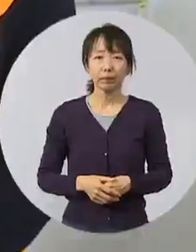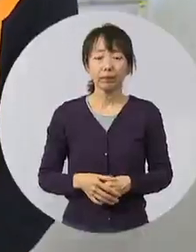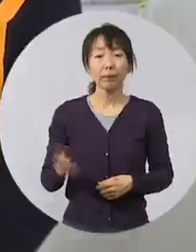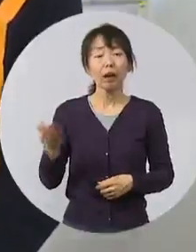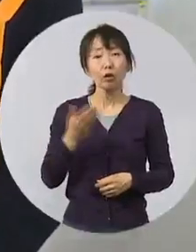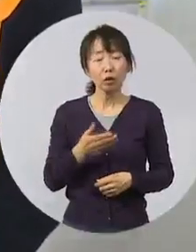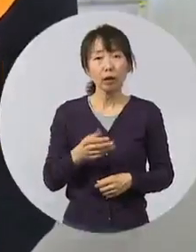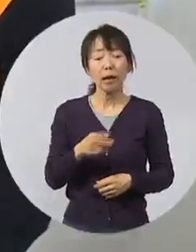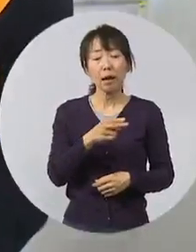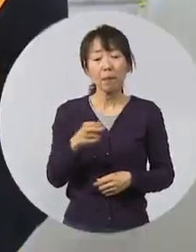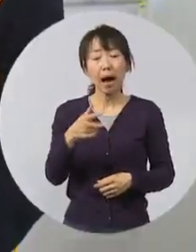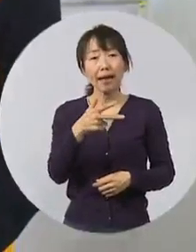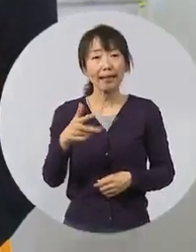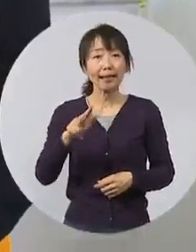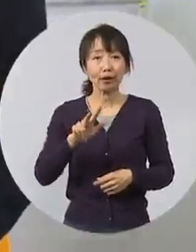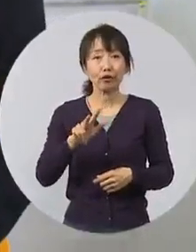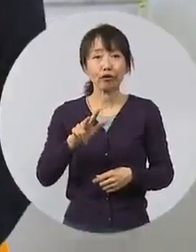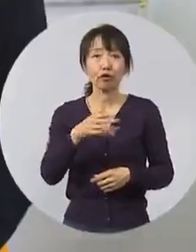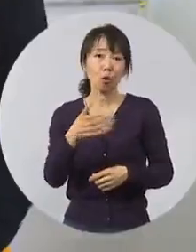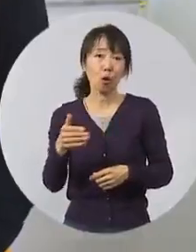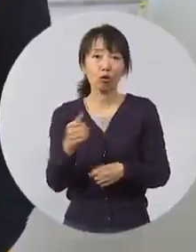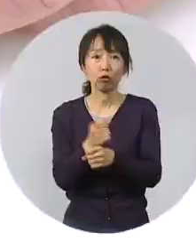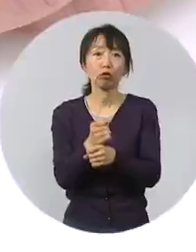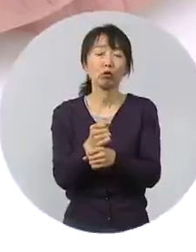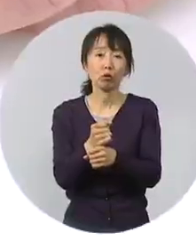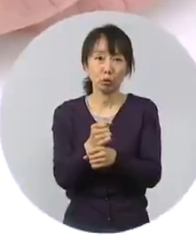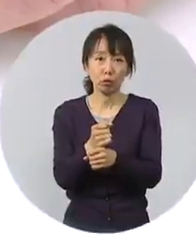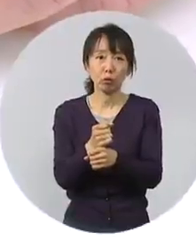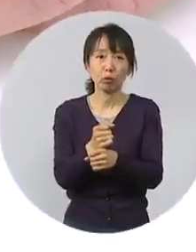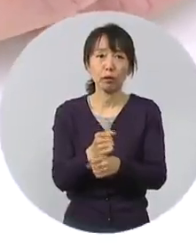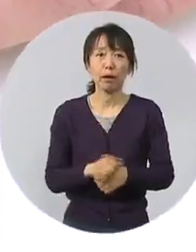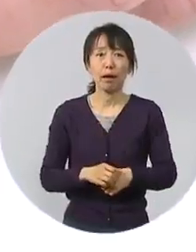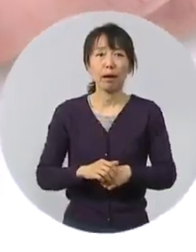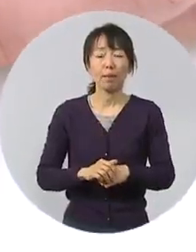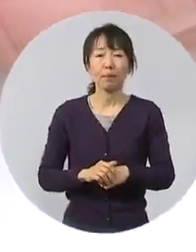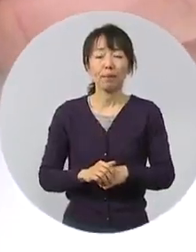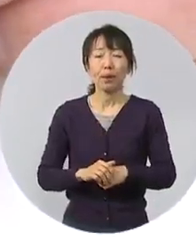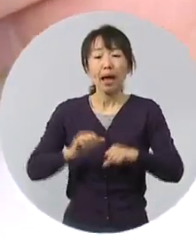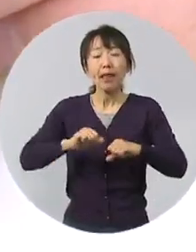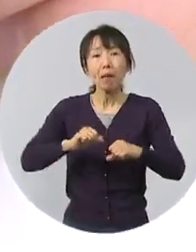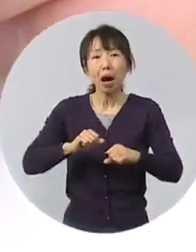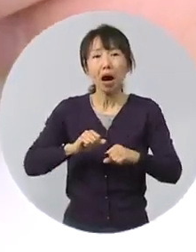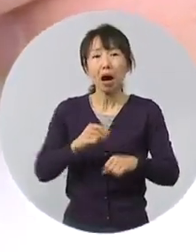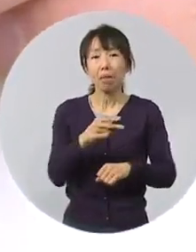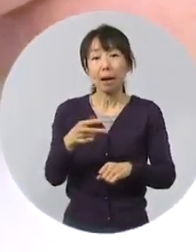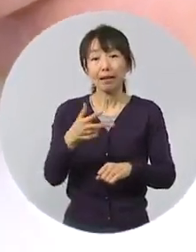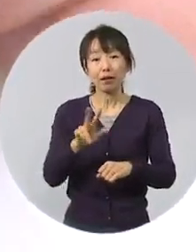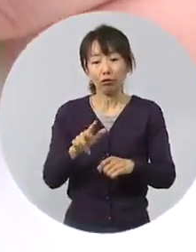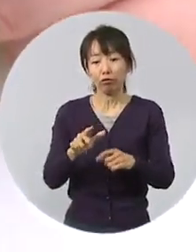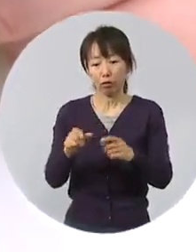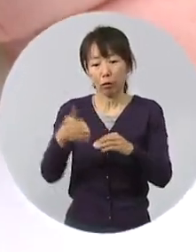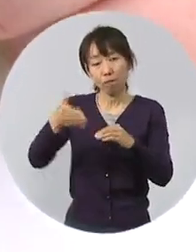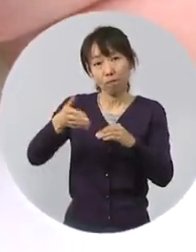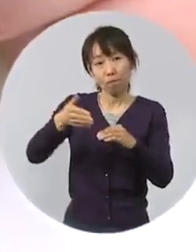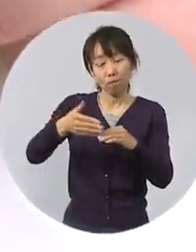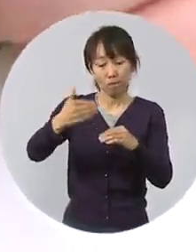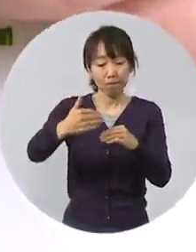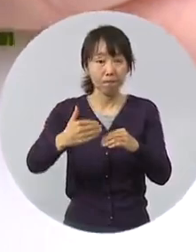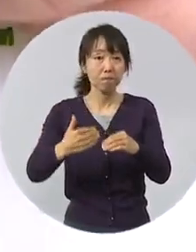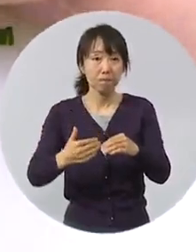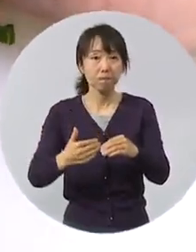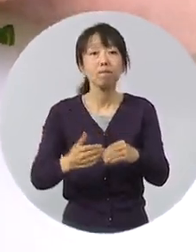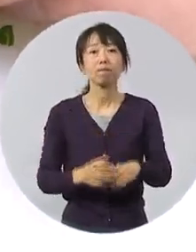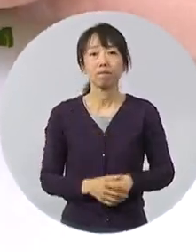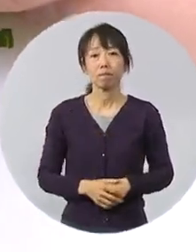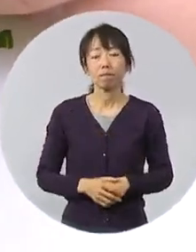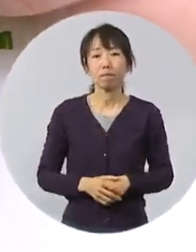次はバジルソースを作っていきます。 はい、 バジルを刻んでいきます。 生バジルを使ってバジルソースを作っていくん